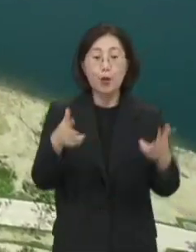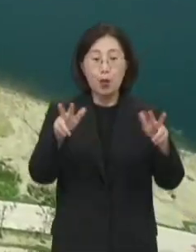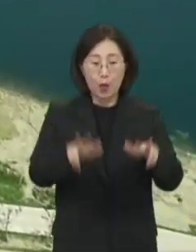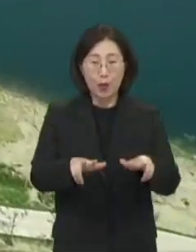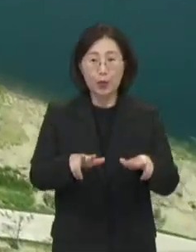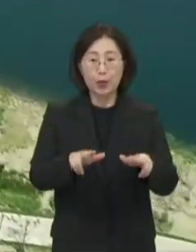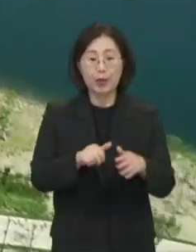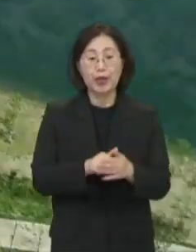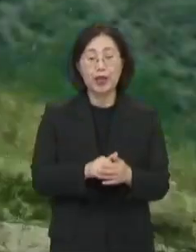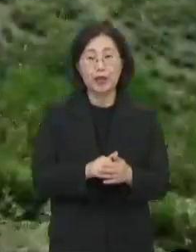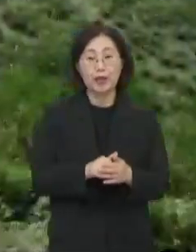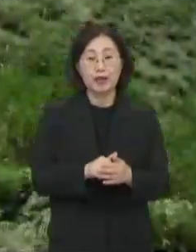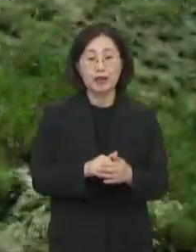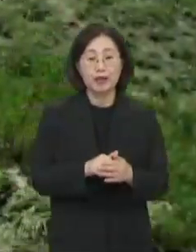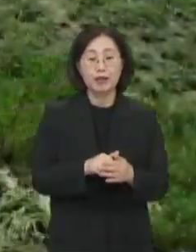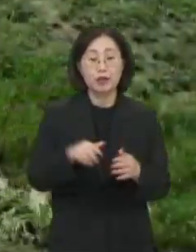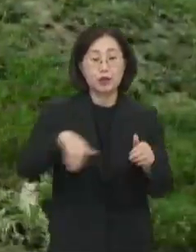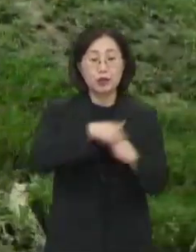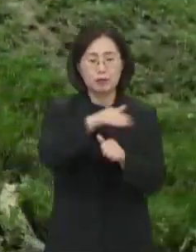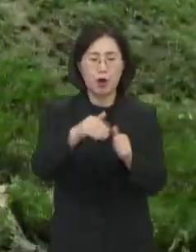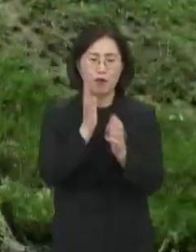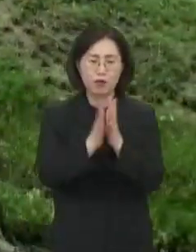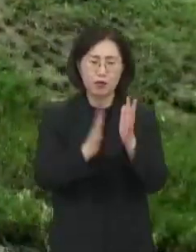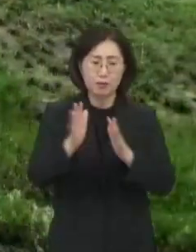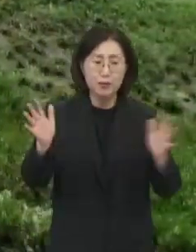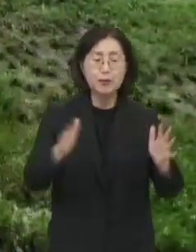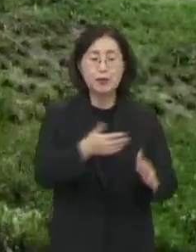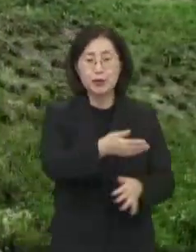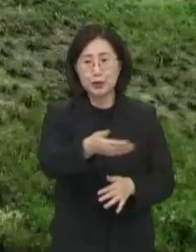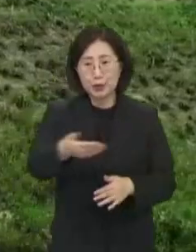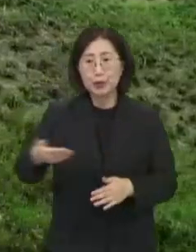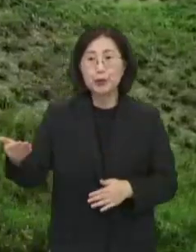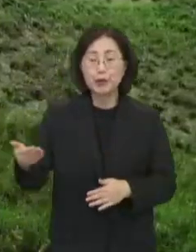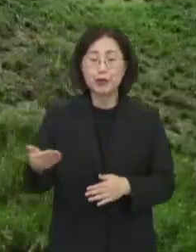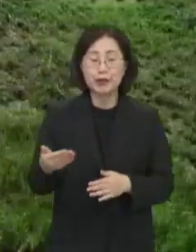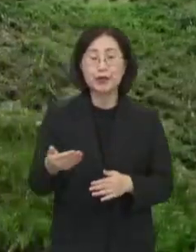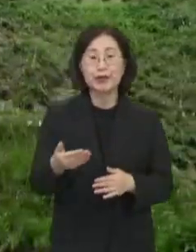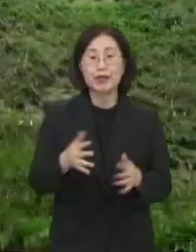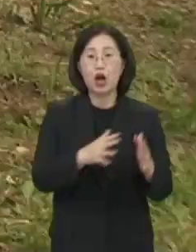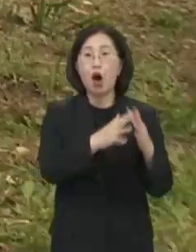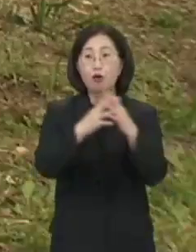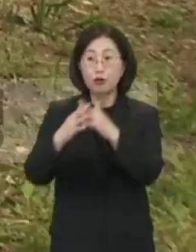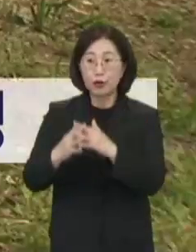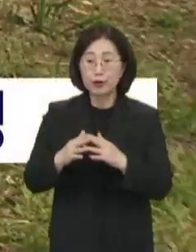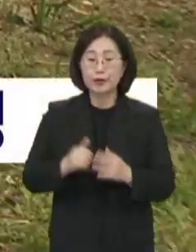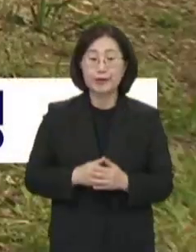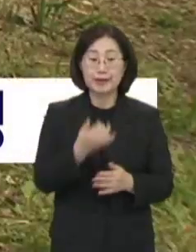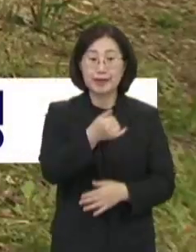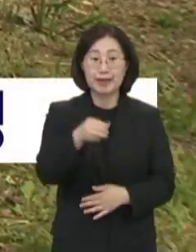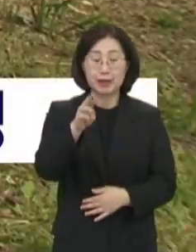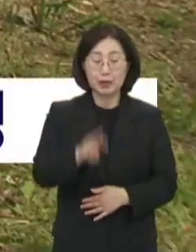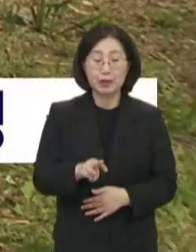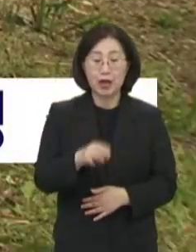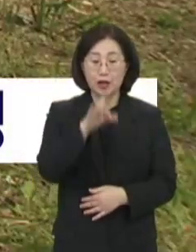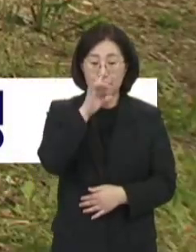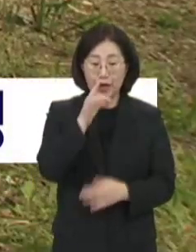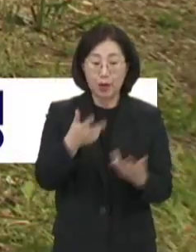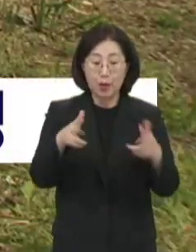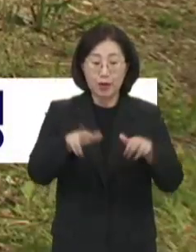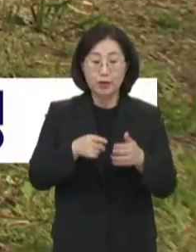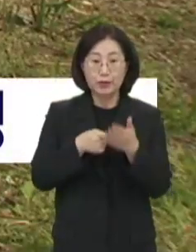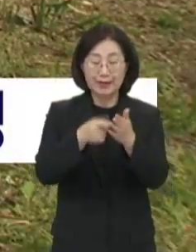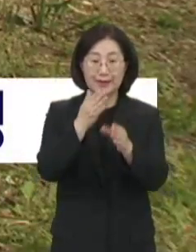중앙공원과 국립수목원, 주변 녹지에 수백 수천만 그루의 나무들이 어우러졌습니다. 세종시가 중앙공원에서 추진